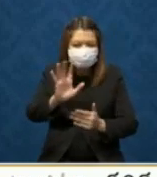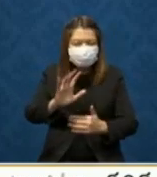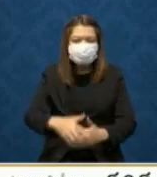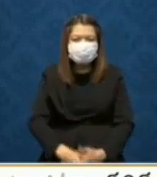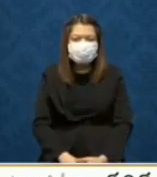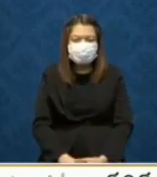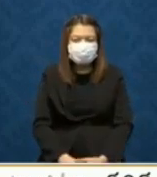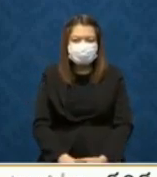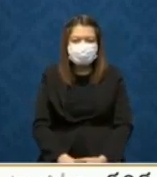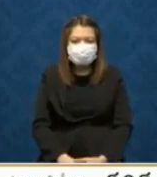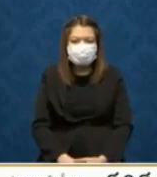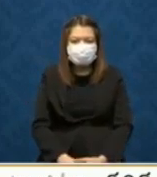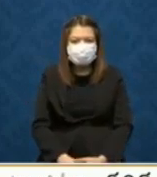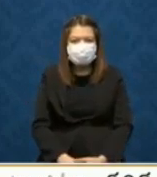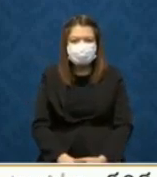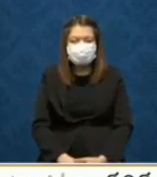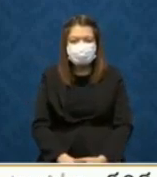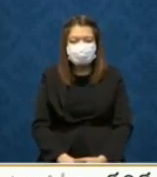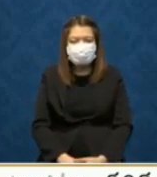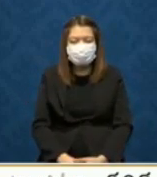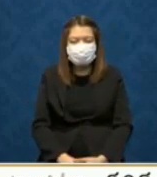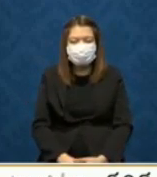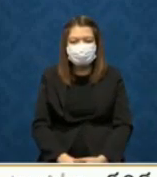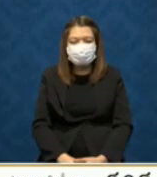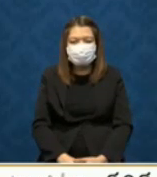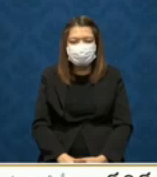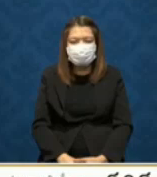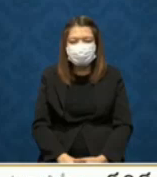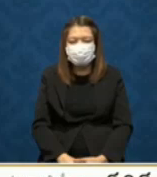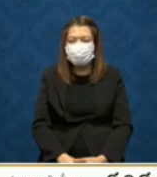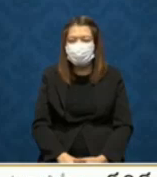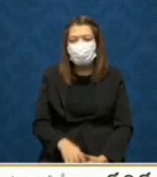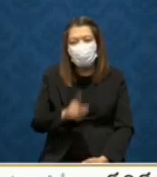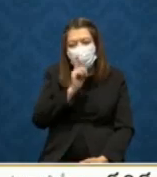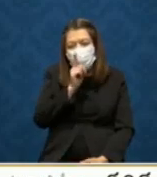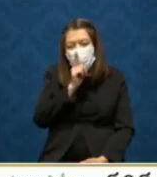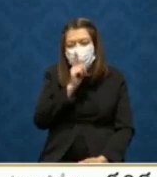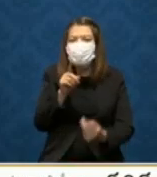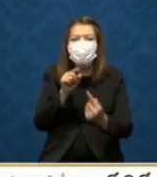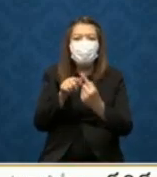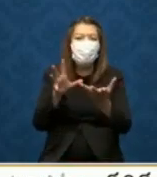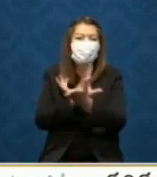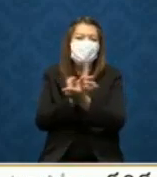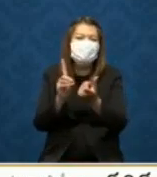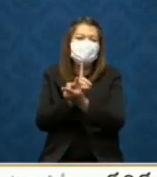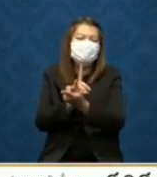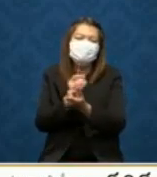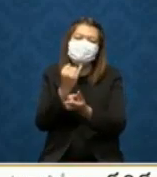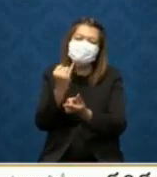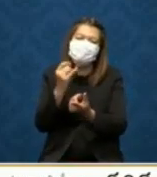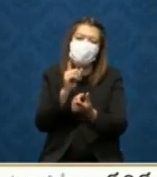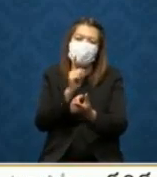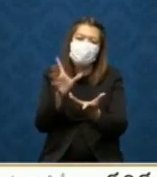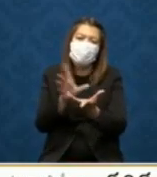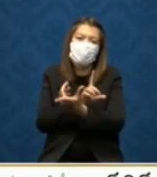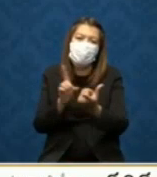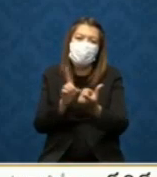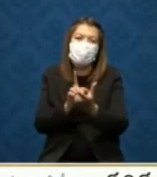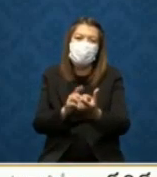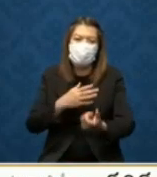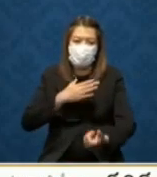นี้เรื่องที่ 4เรื่องถัดไปคือเรื่องด้อยฆ่าวัฒนธรรมผมยอมรับนะครับบ้านผมเป็น